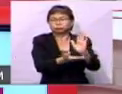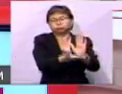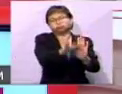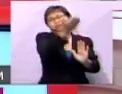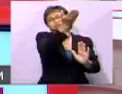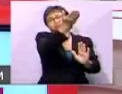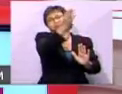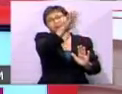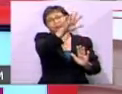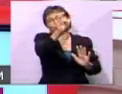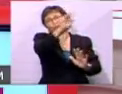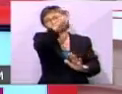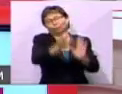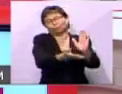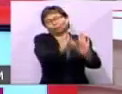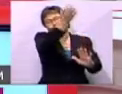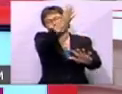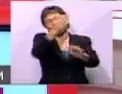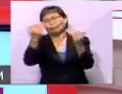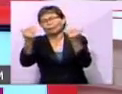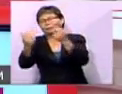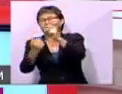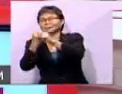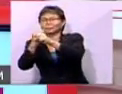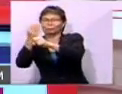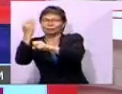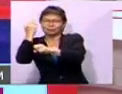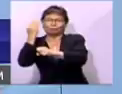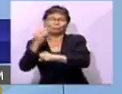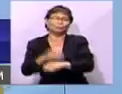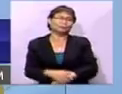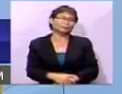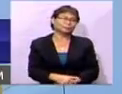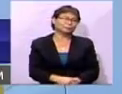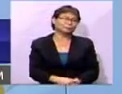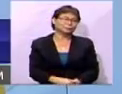peningkatan 57% berbanding tahun lalu.